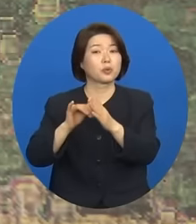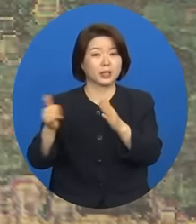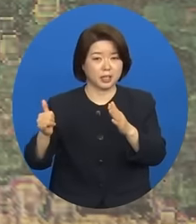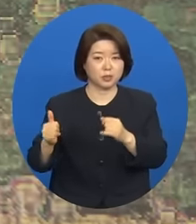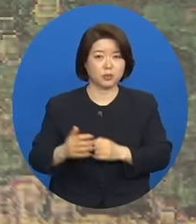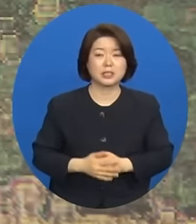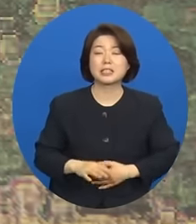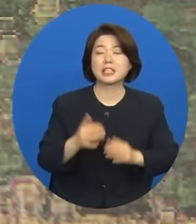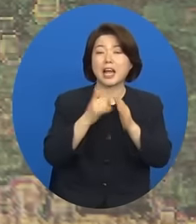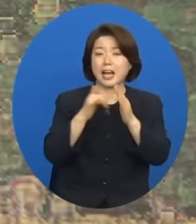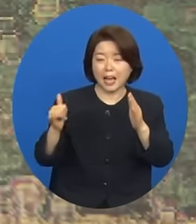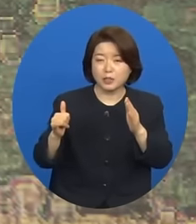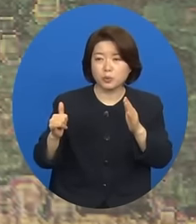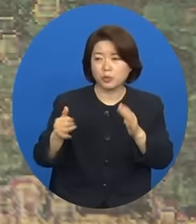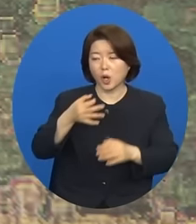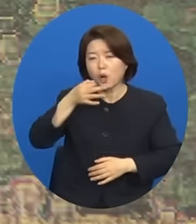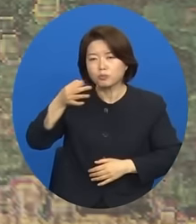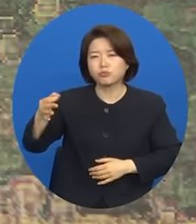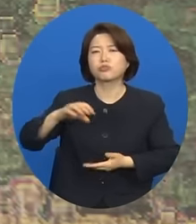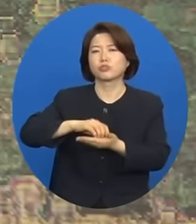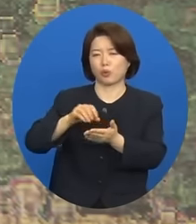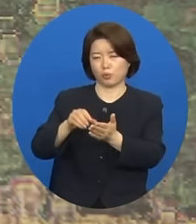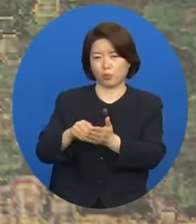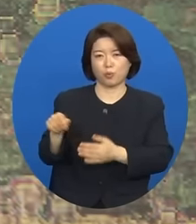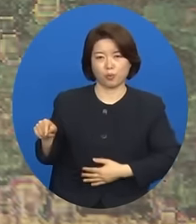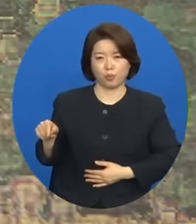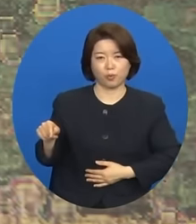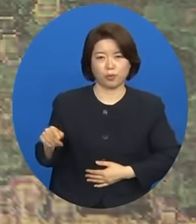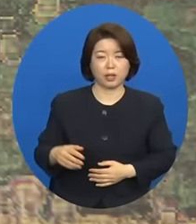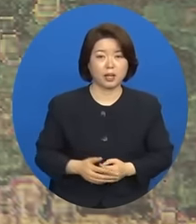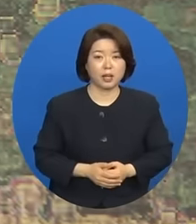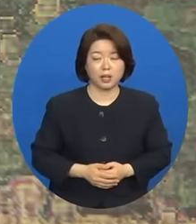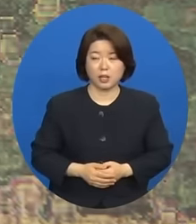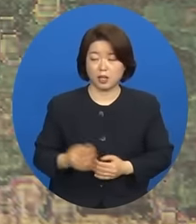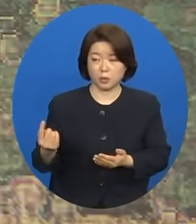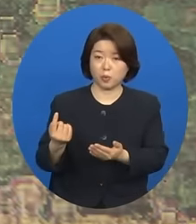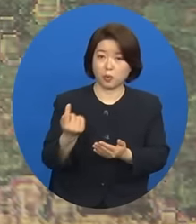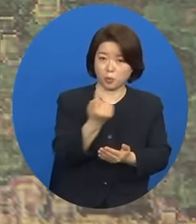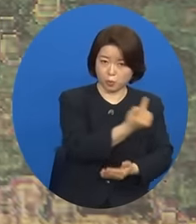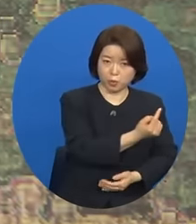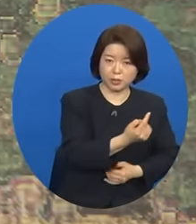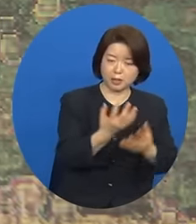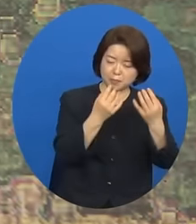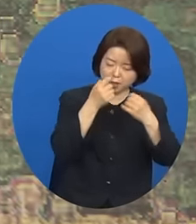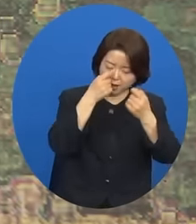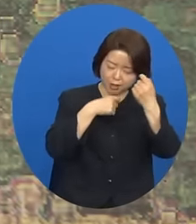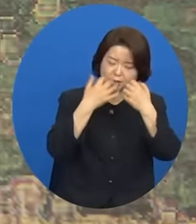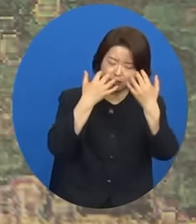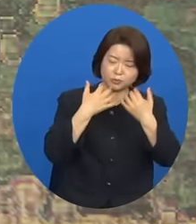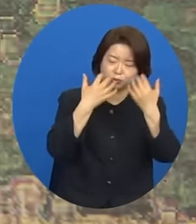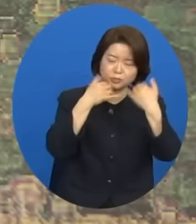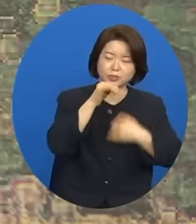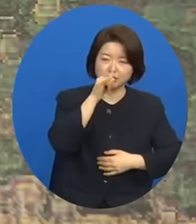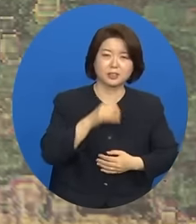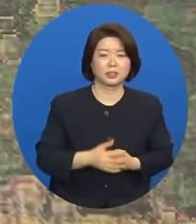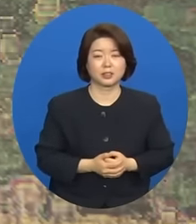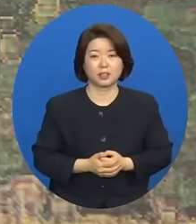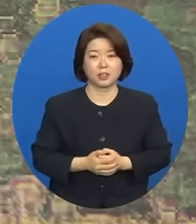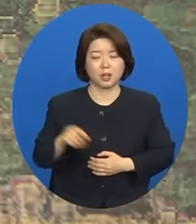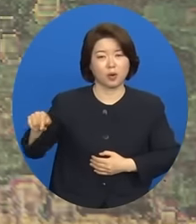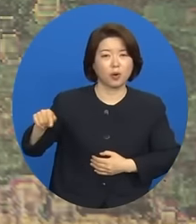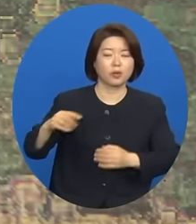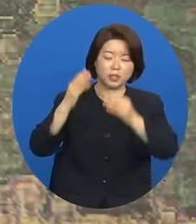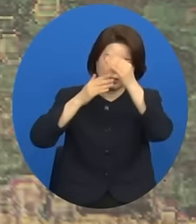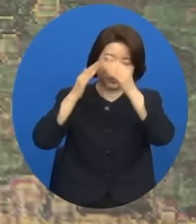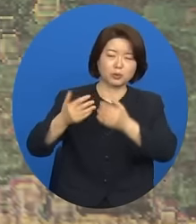정말 가족이라고 부를 정도로 나올 때 얼마나 많이 울었는지 몰라요. 우리 성도님들과 헤어지는